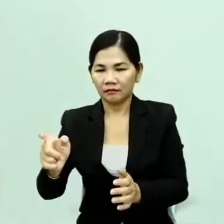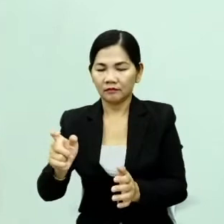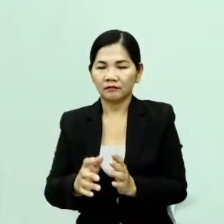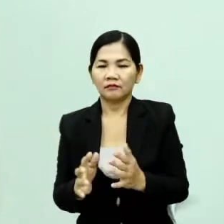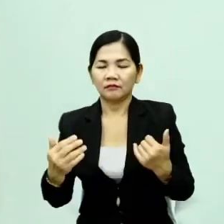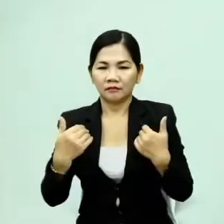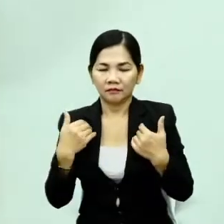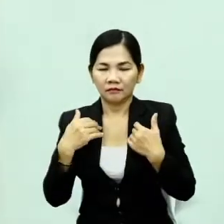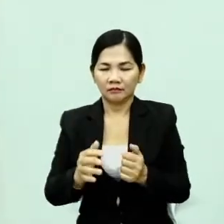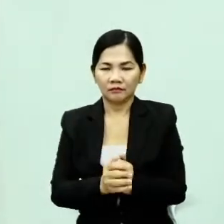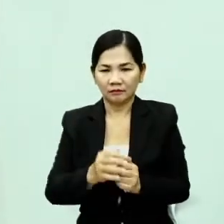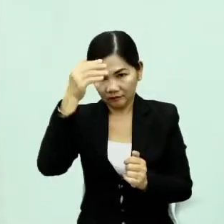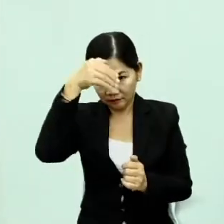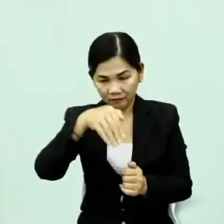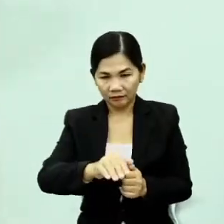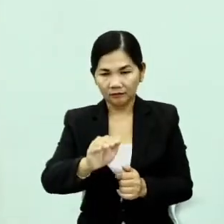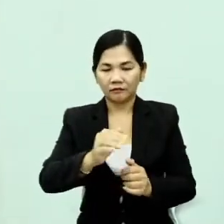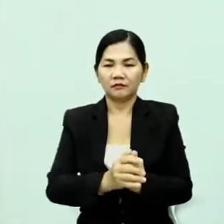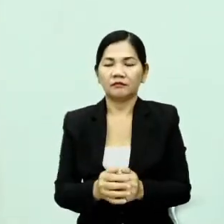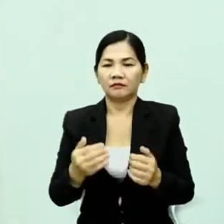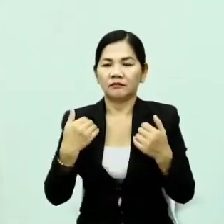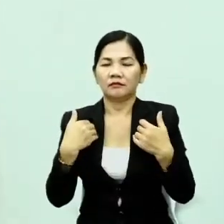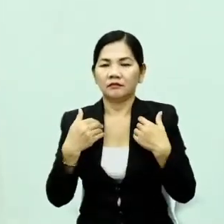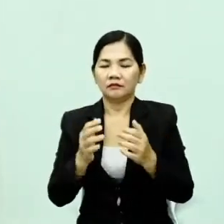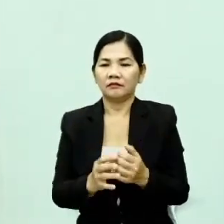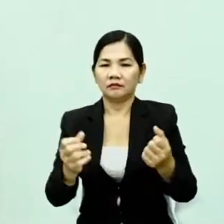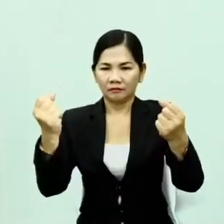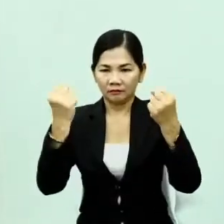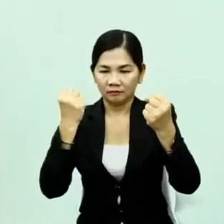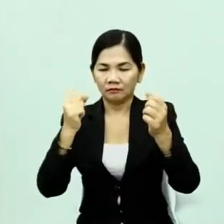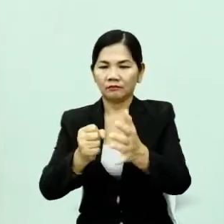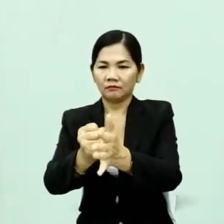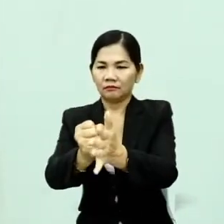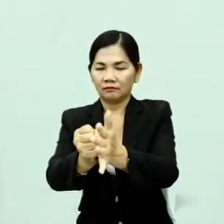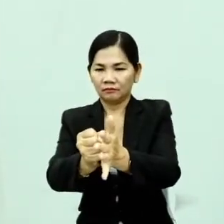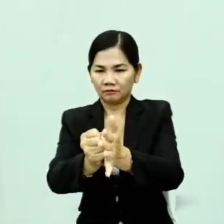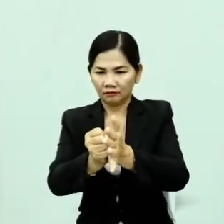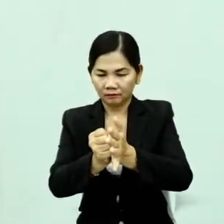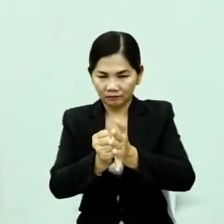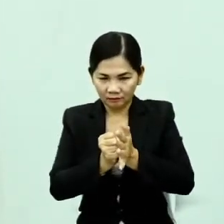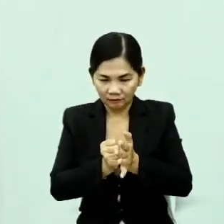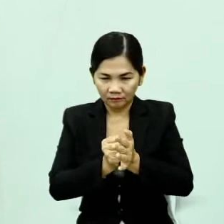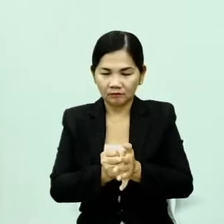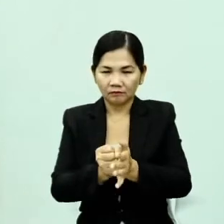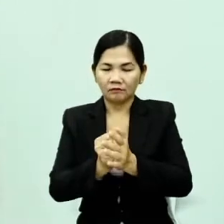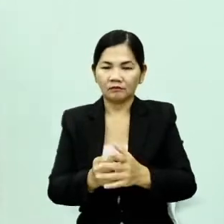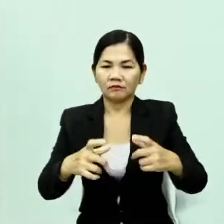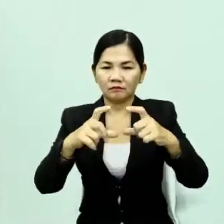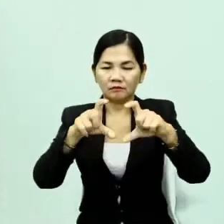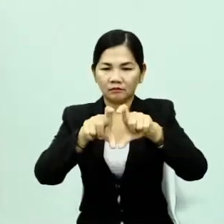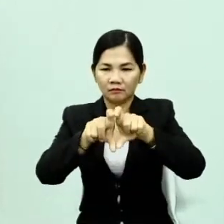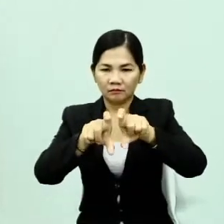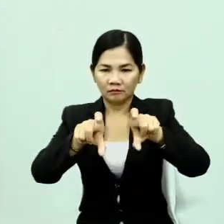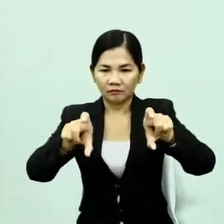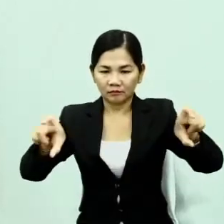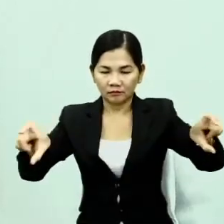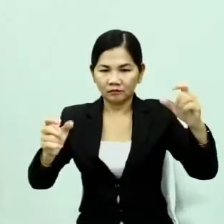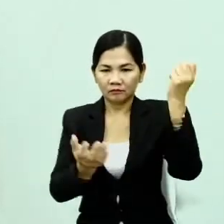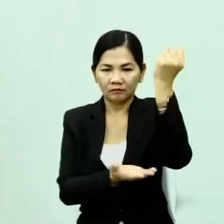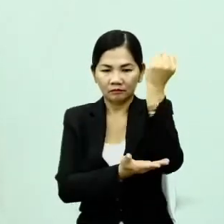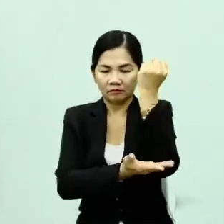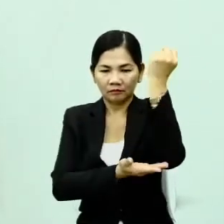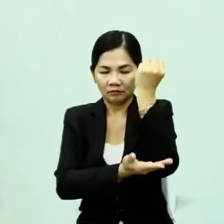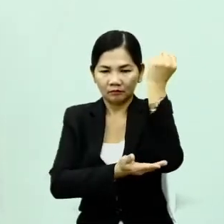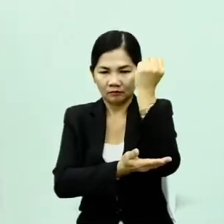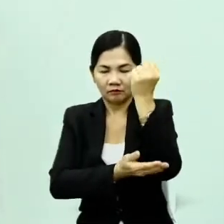chà là con con chà đầm rầy chà cứ đo cầm lắng ô tiền là con á chà vì ạ ô chưa học thông thông đại ở mà nuôi